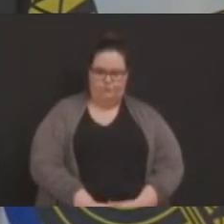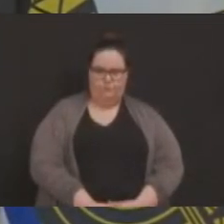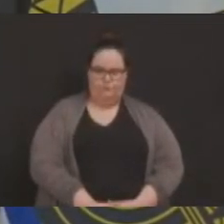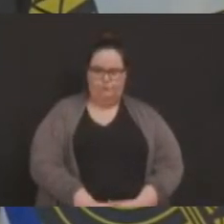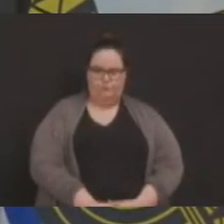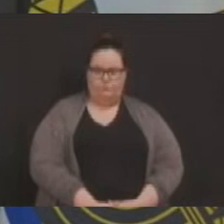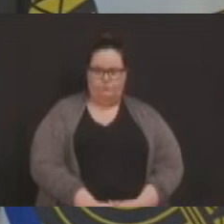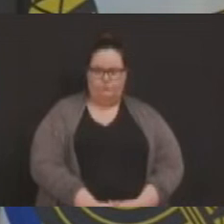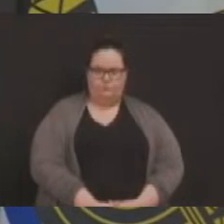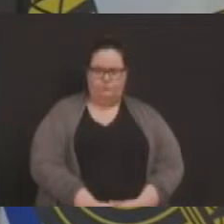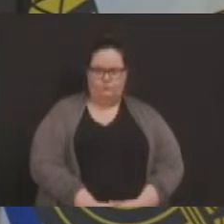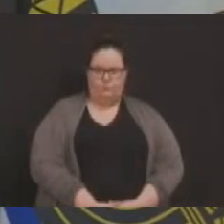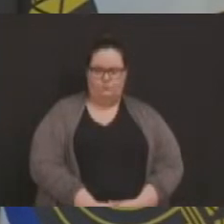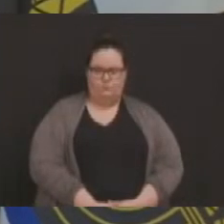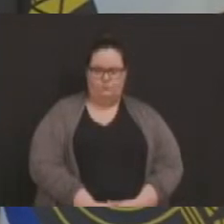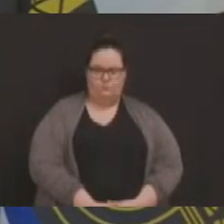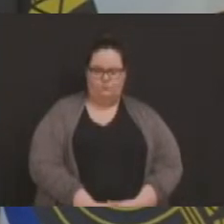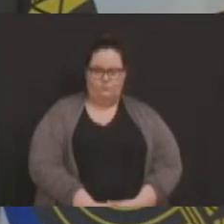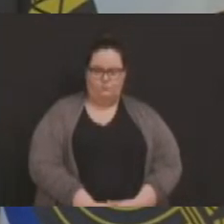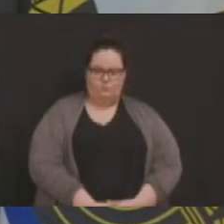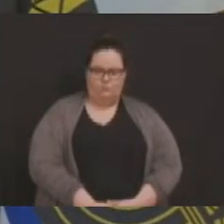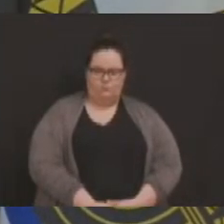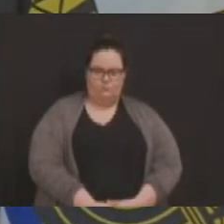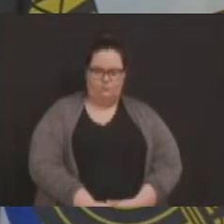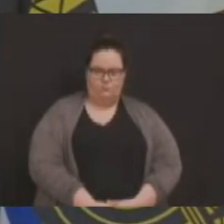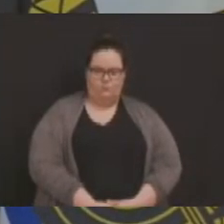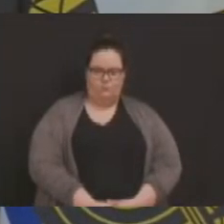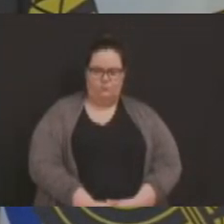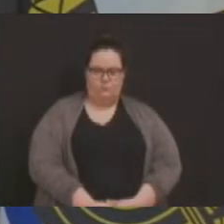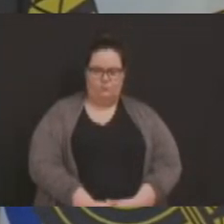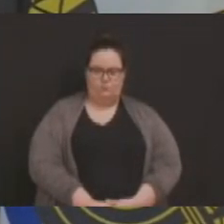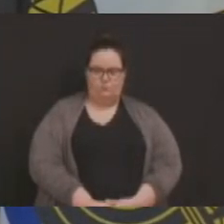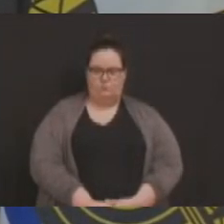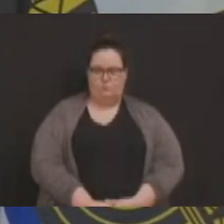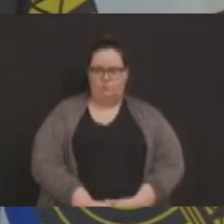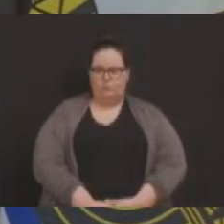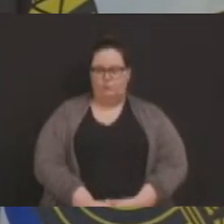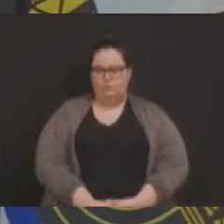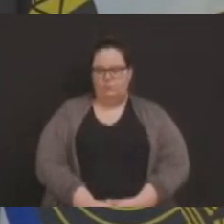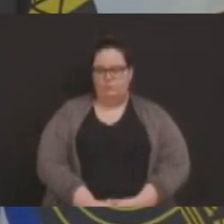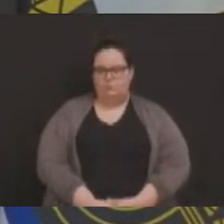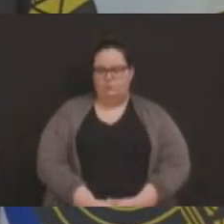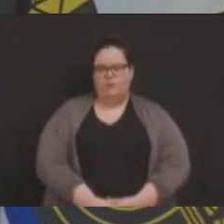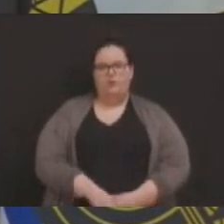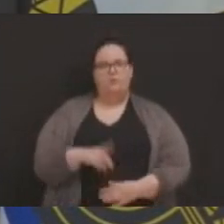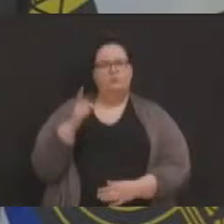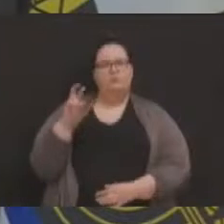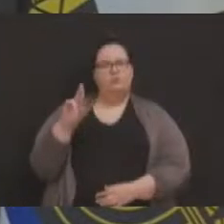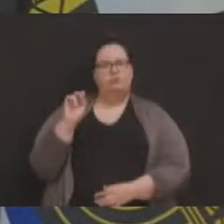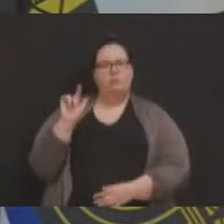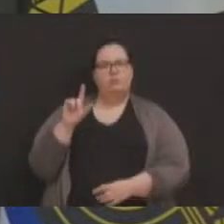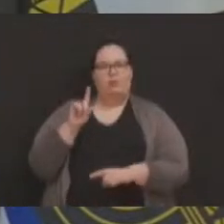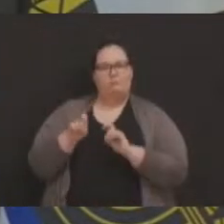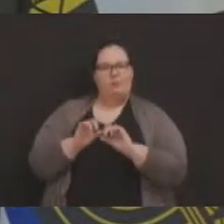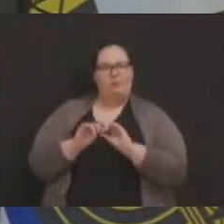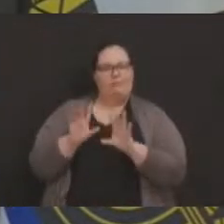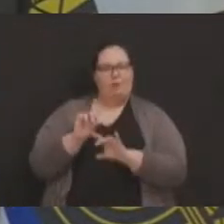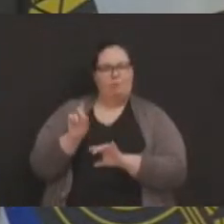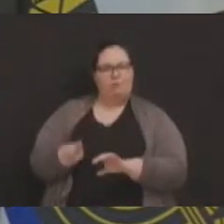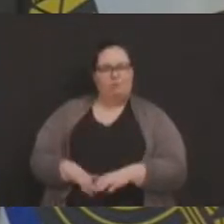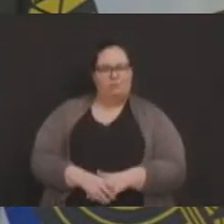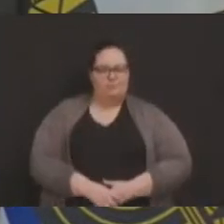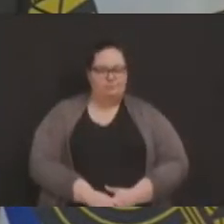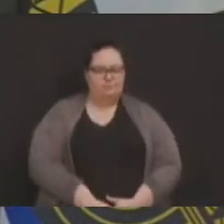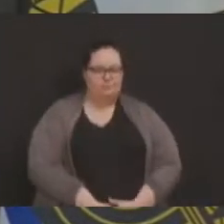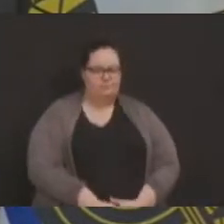Quelle est l'utilité du dépistage, étant donné que le passage de la frontière ne se fait pas de la même journée que